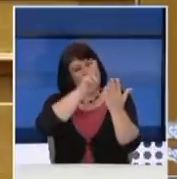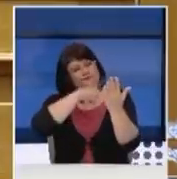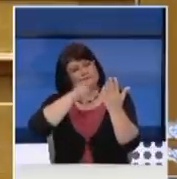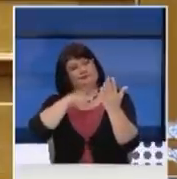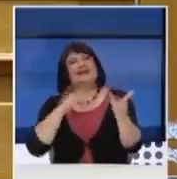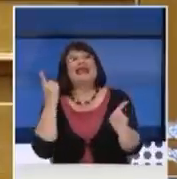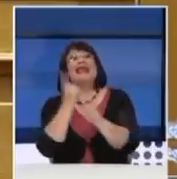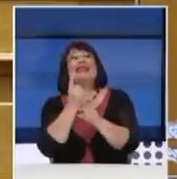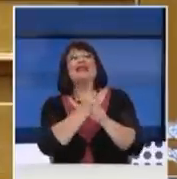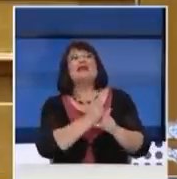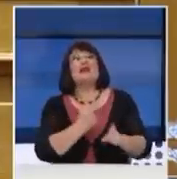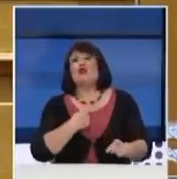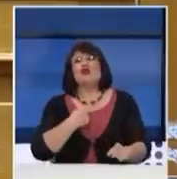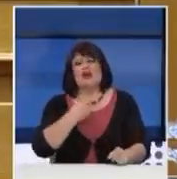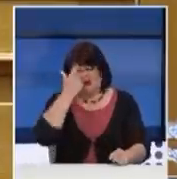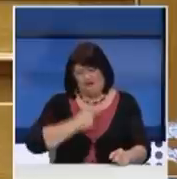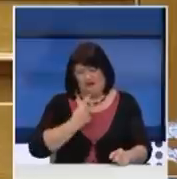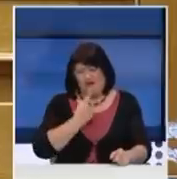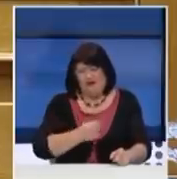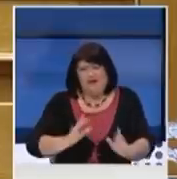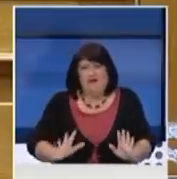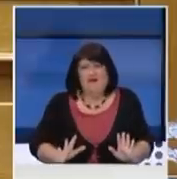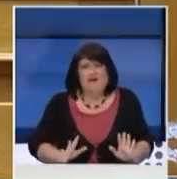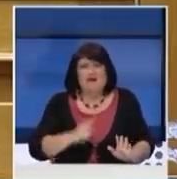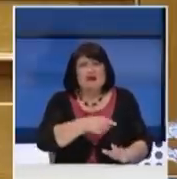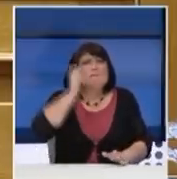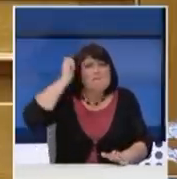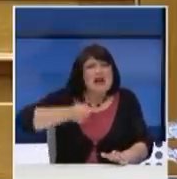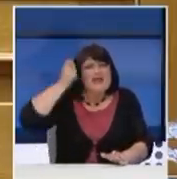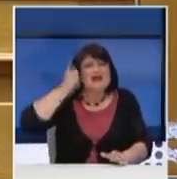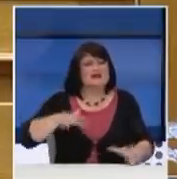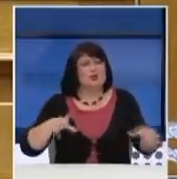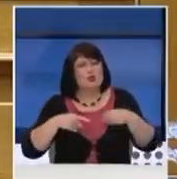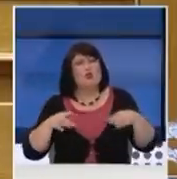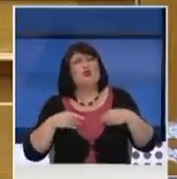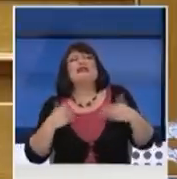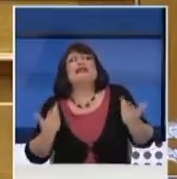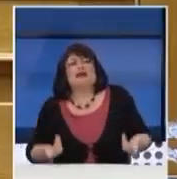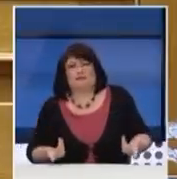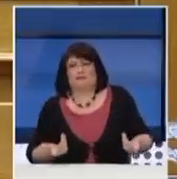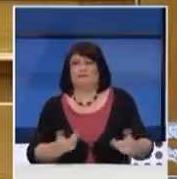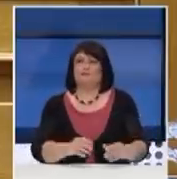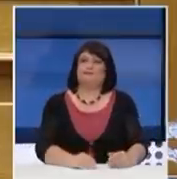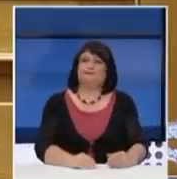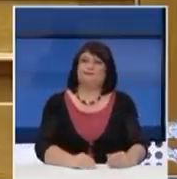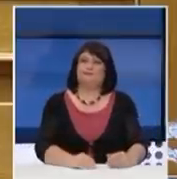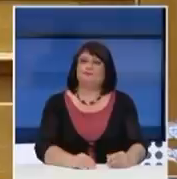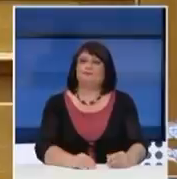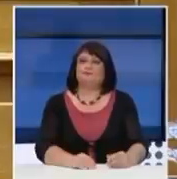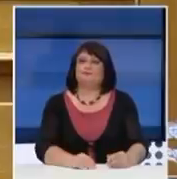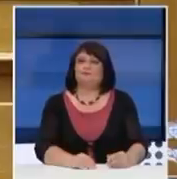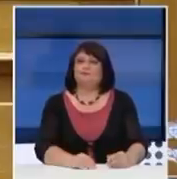τι λένε οι ειδικοί, όχι τι λέω εγώ. Γιατί με αυτό που κάνατε παραδεχτήκατε και άλλα πράγματα. Ουσιαστικά παραδεχτήκατε και παραδέχεστε